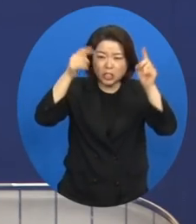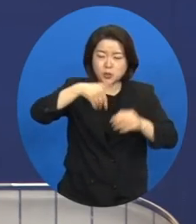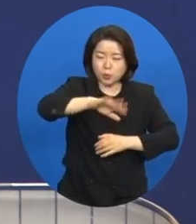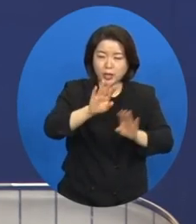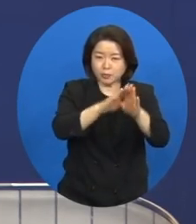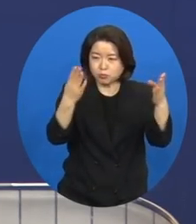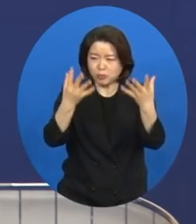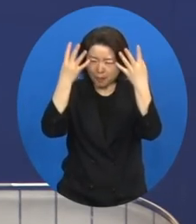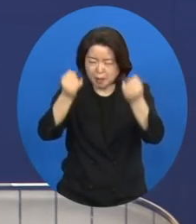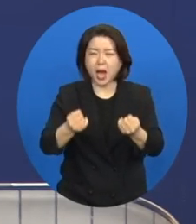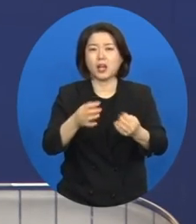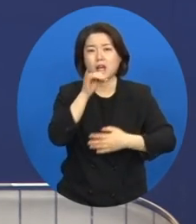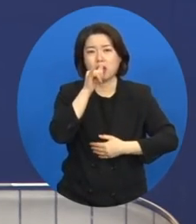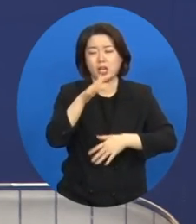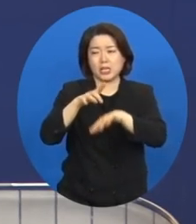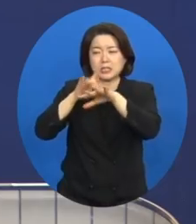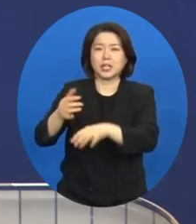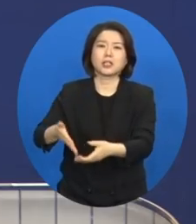세우는 문들이죠.